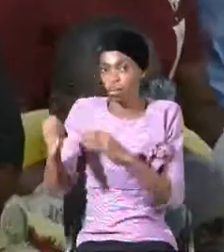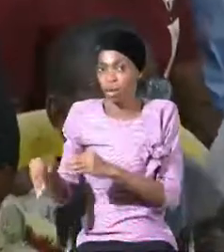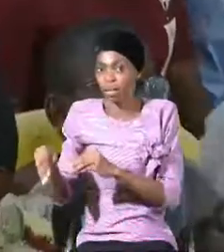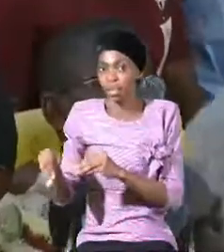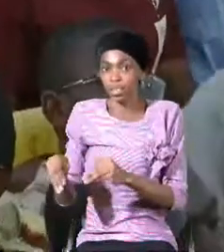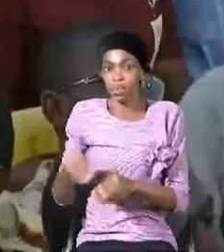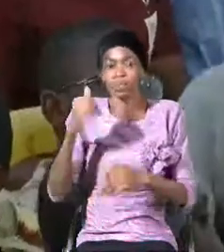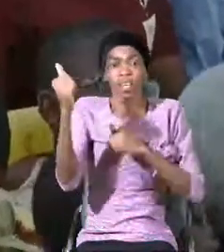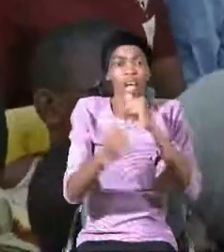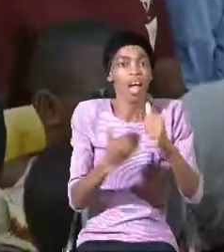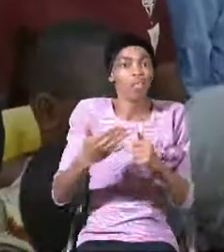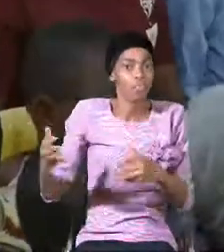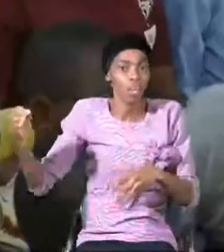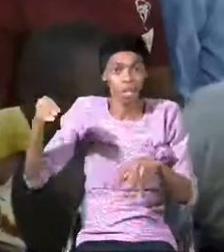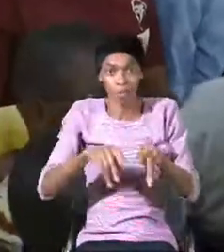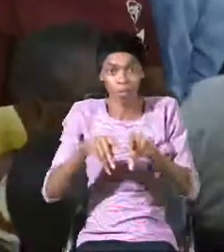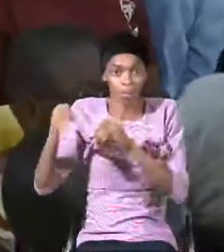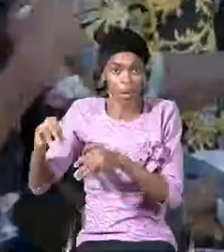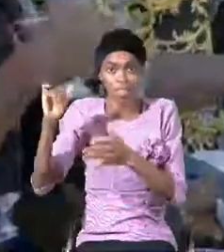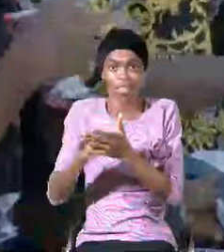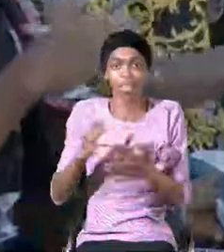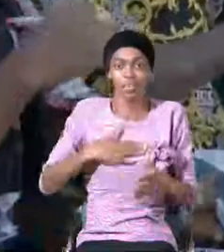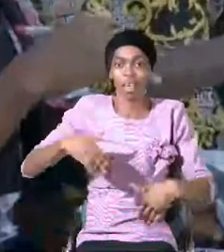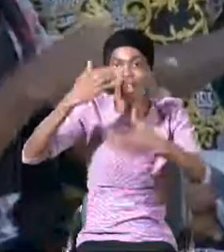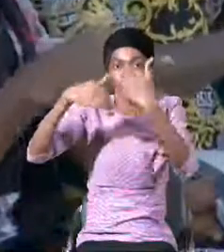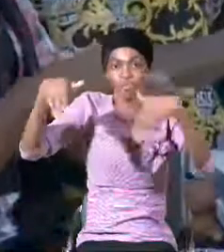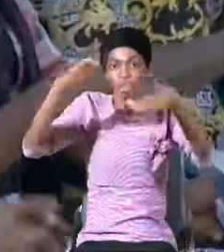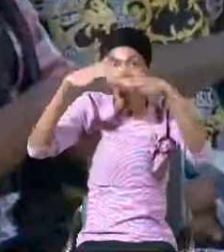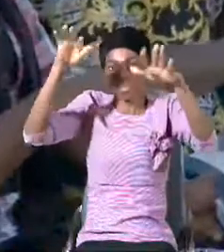toute plante que mon Père Céleste n'a pas plantée,